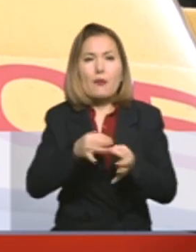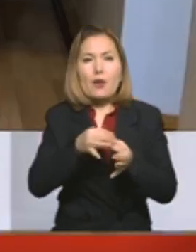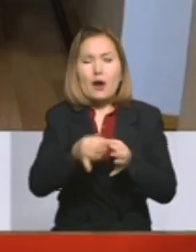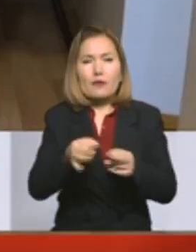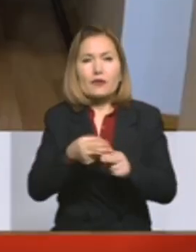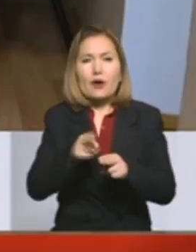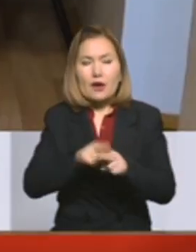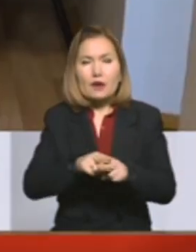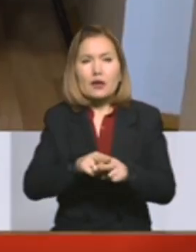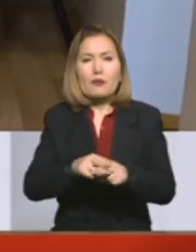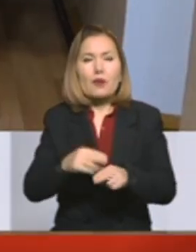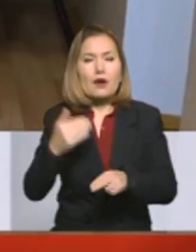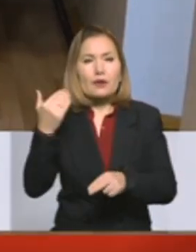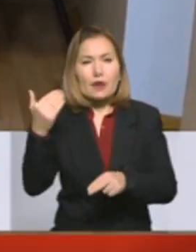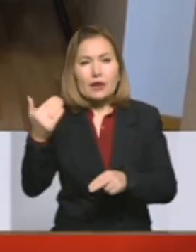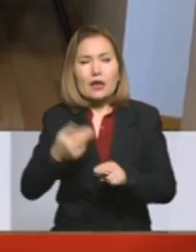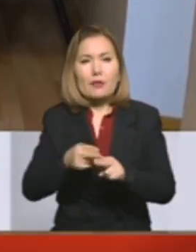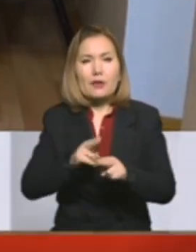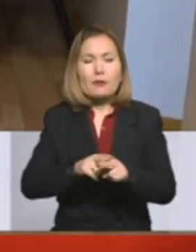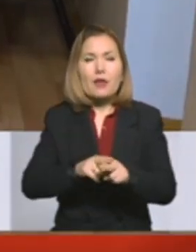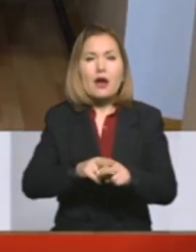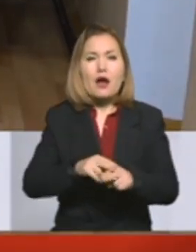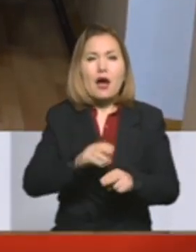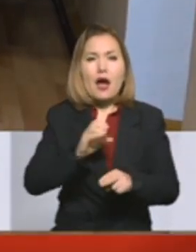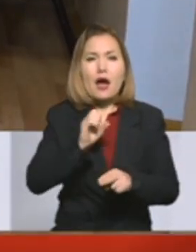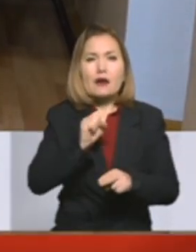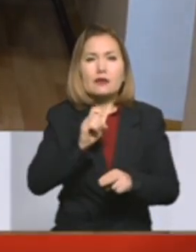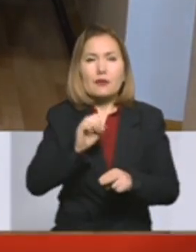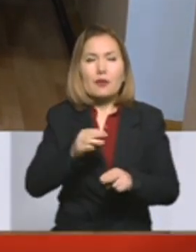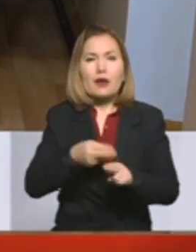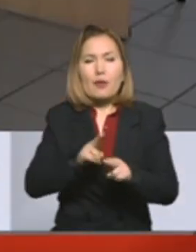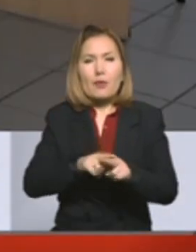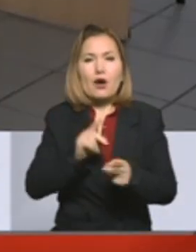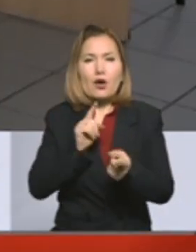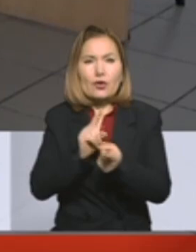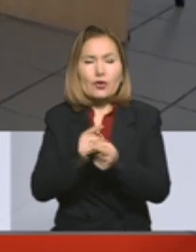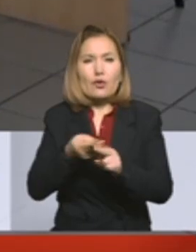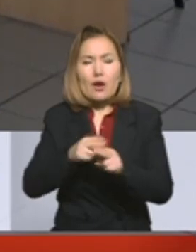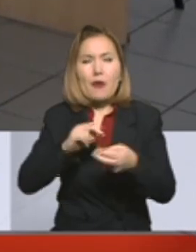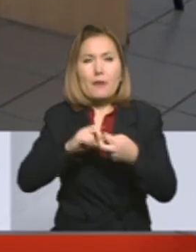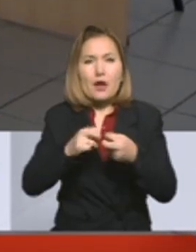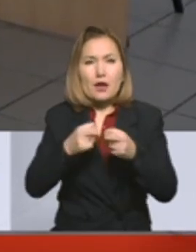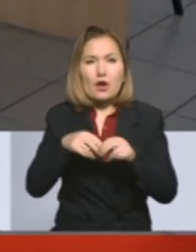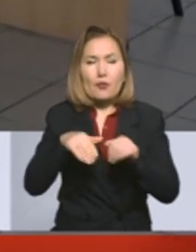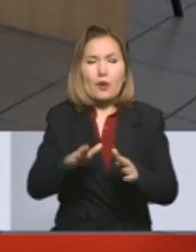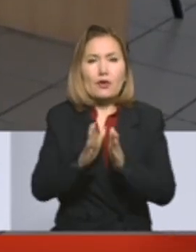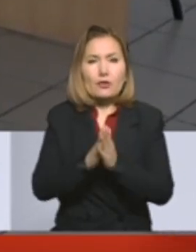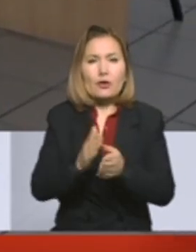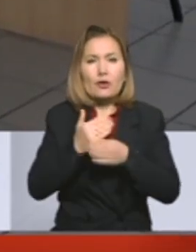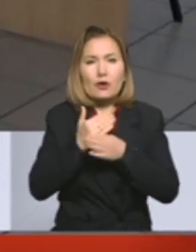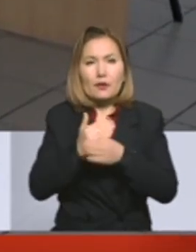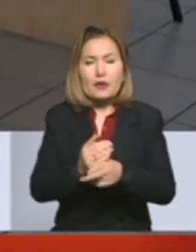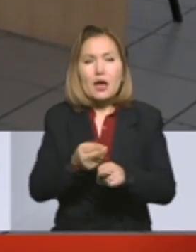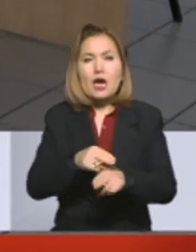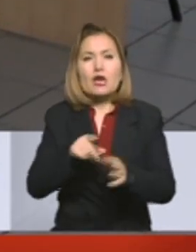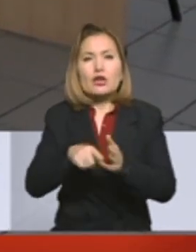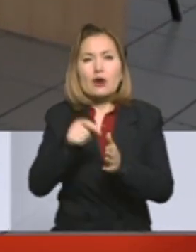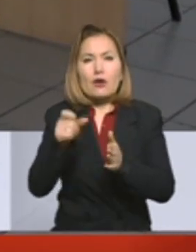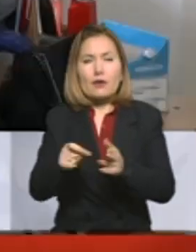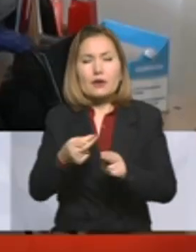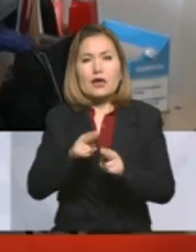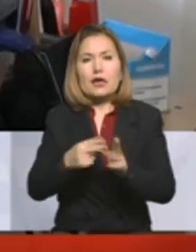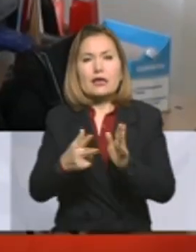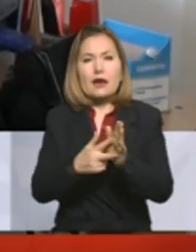халық қалаулылары Ольга Перепечина мен Әсем Рахметовамен кездесуде осы мәселені шешуге атсалысуды сұрады.